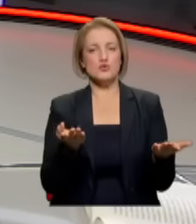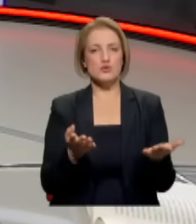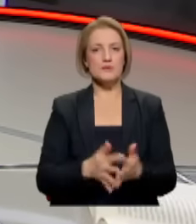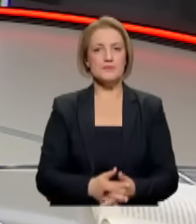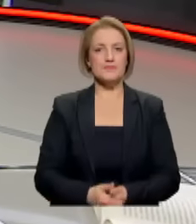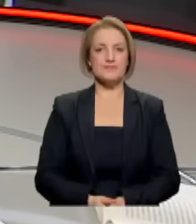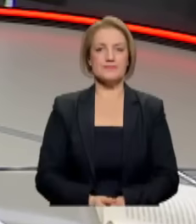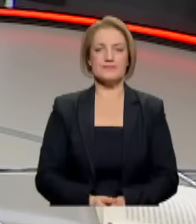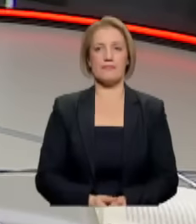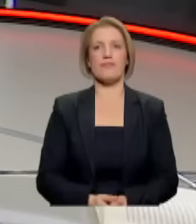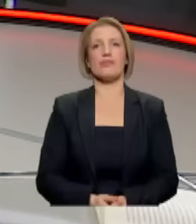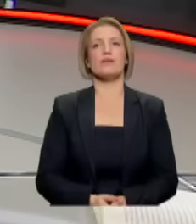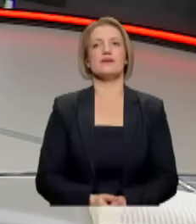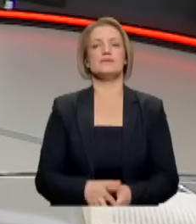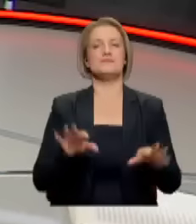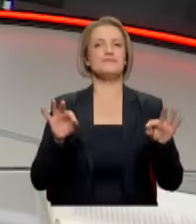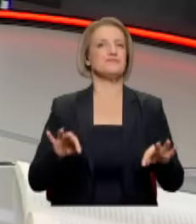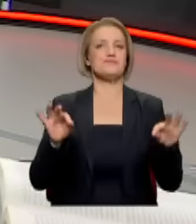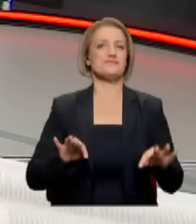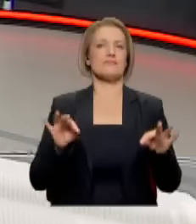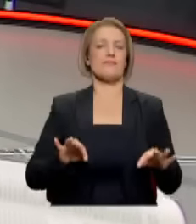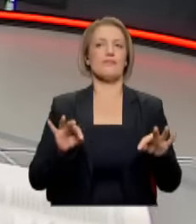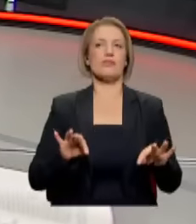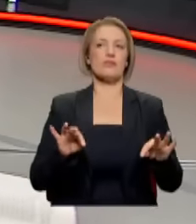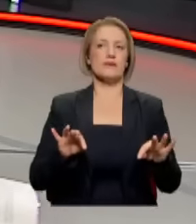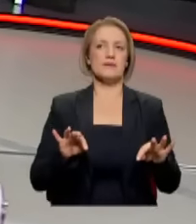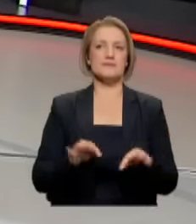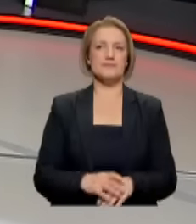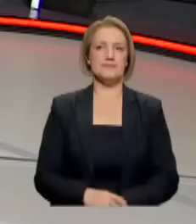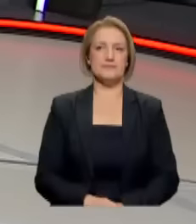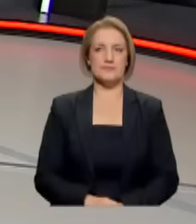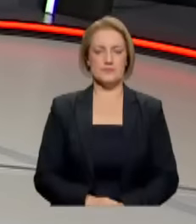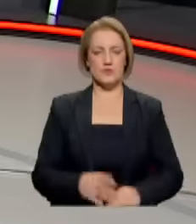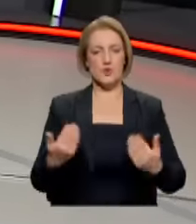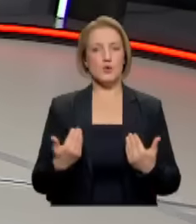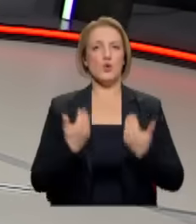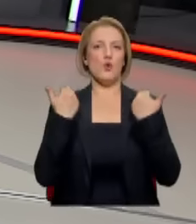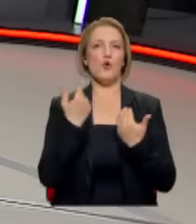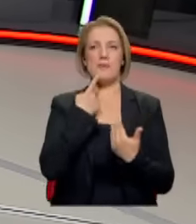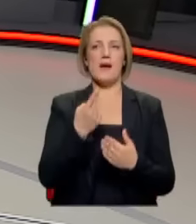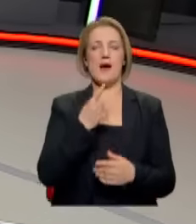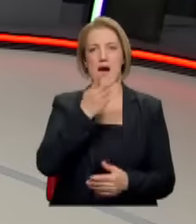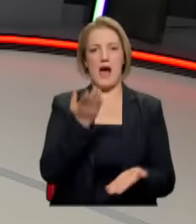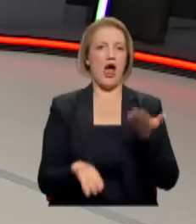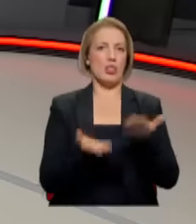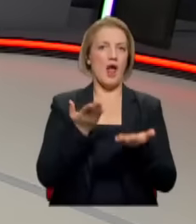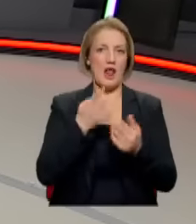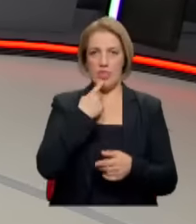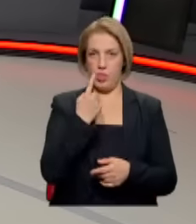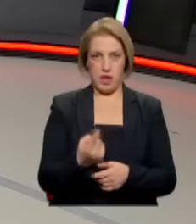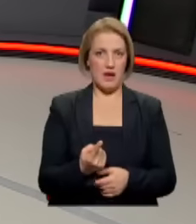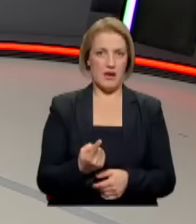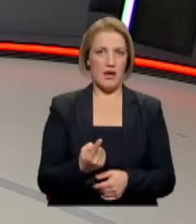dinlemiyorsunuz Evet efendim gelelim hukuk demişken Adalet demişken